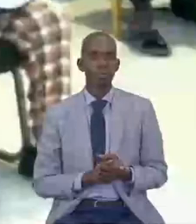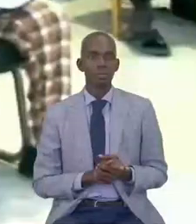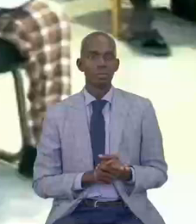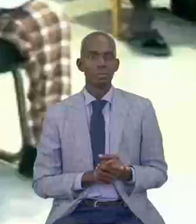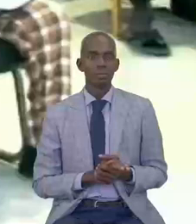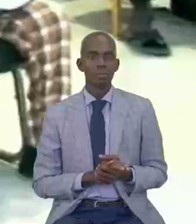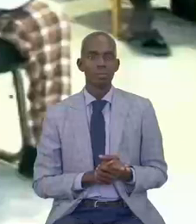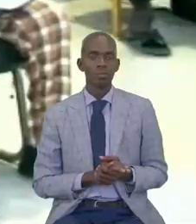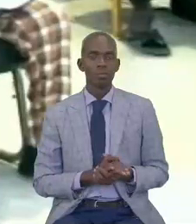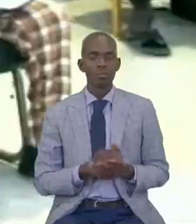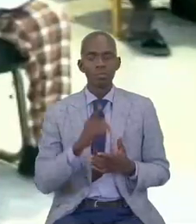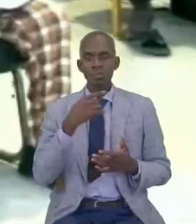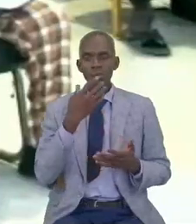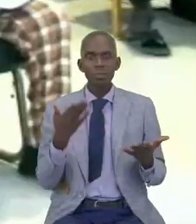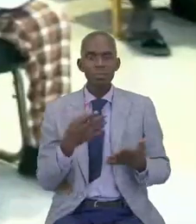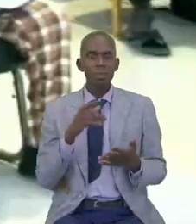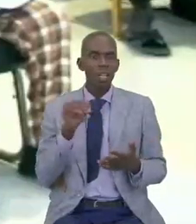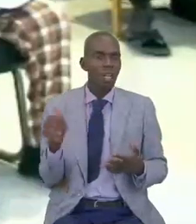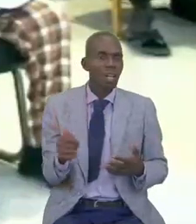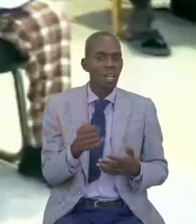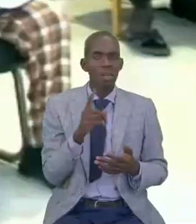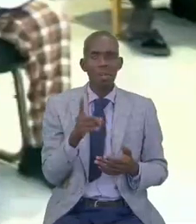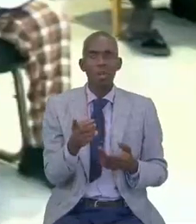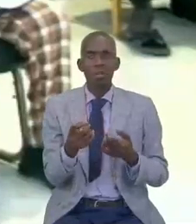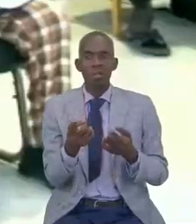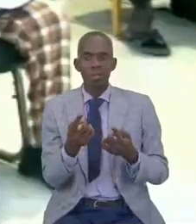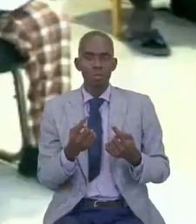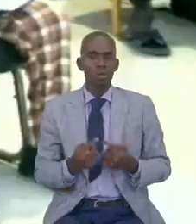47, voici ce qu'on dit.